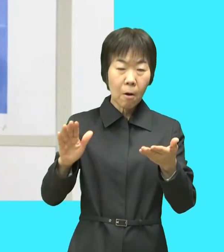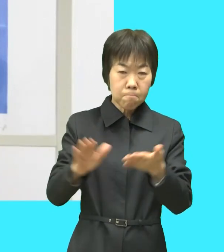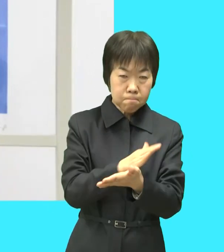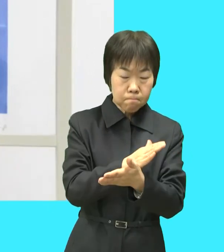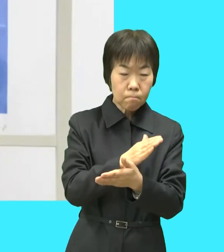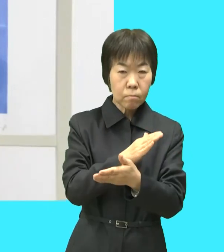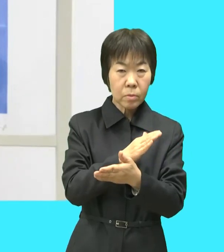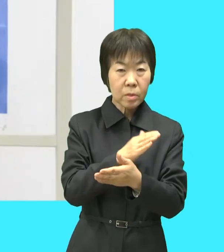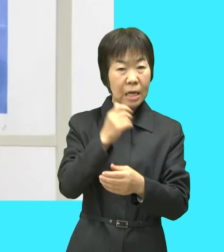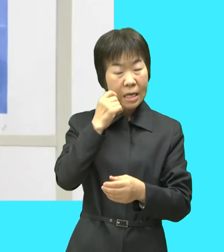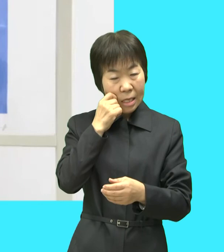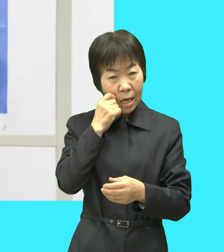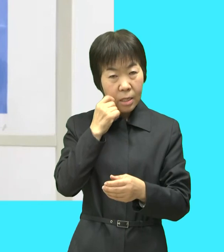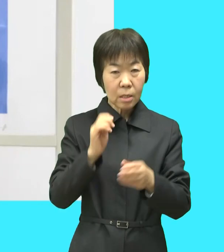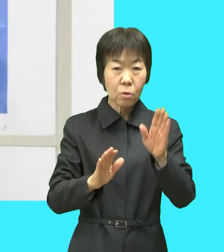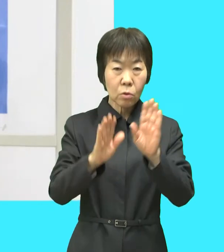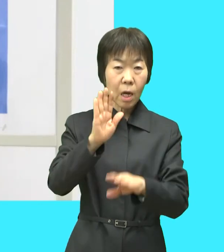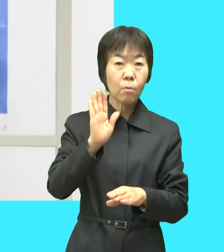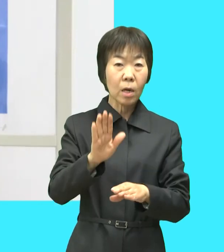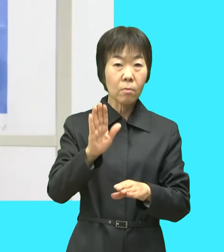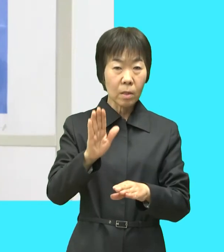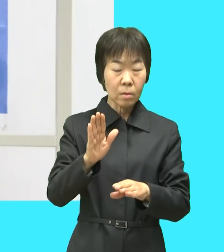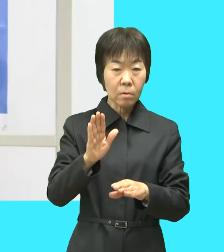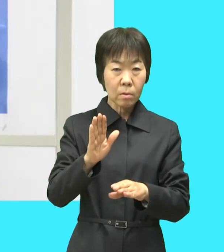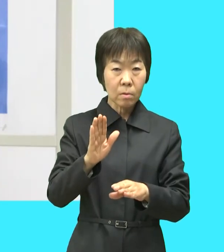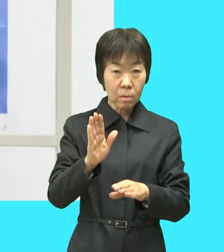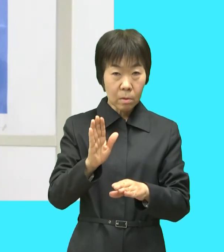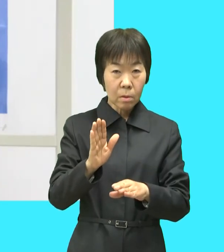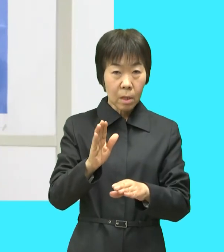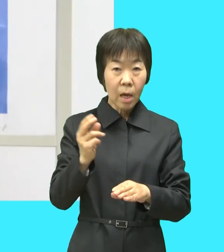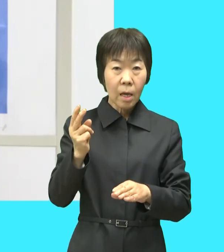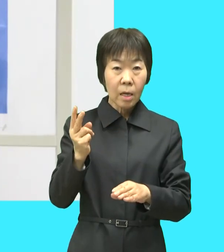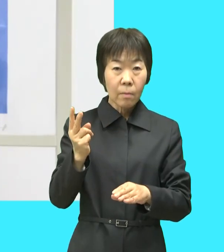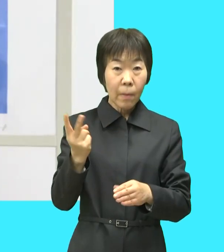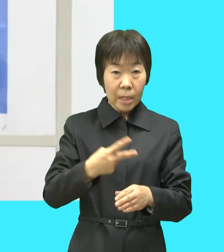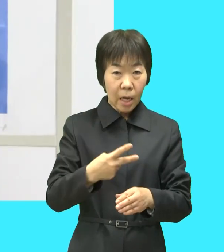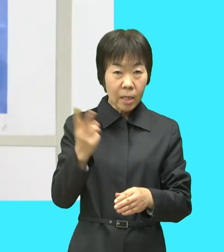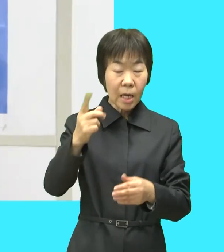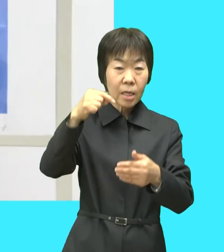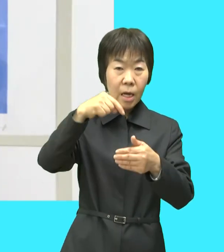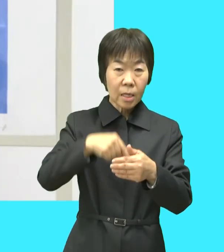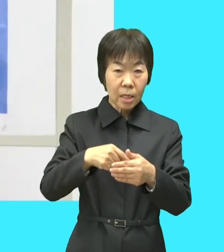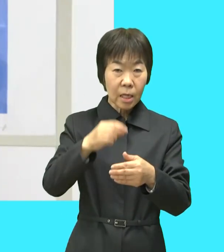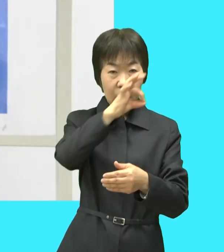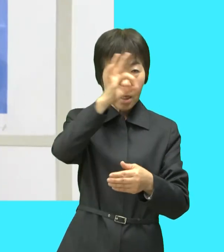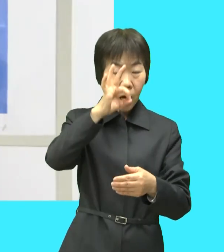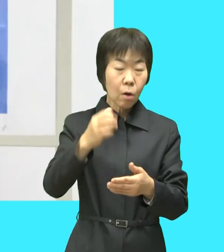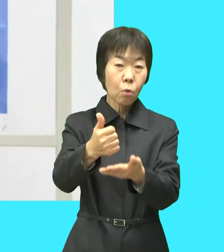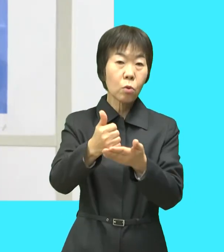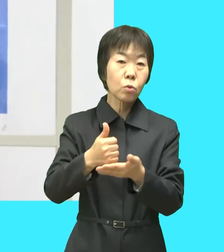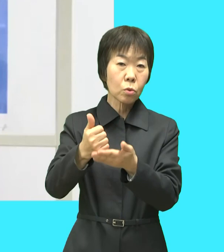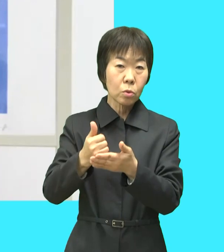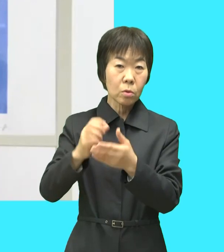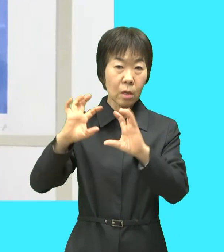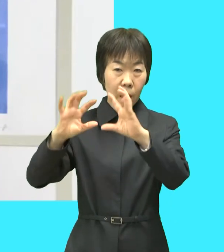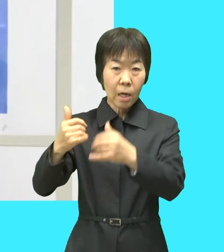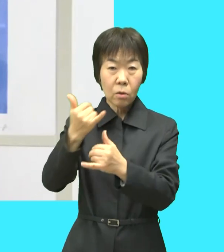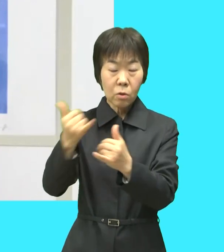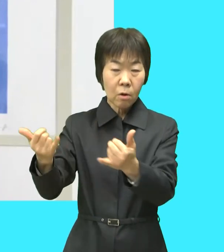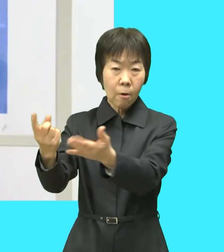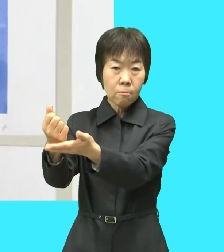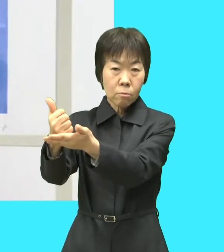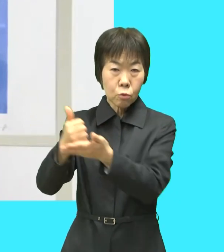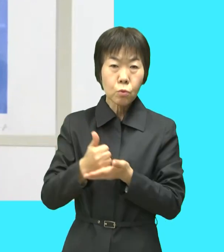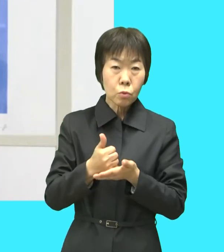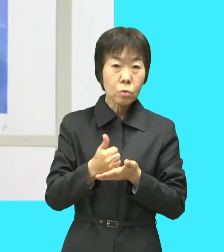。また福島県に観光に来ていただく、特に海外の方に来ていただくというものは間違いなく抵抗